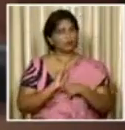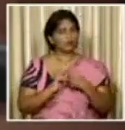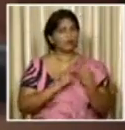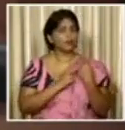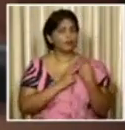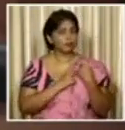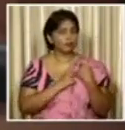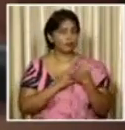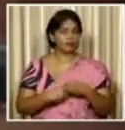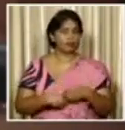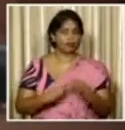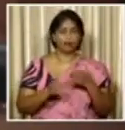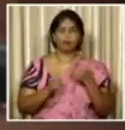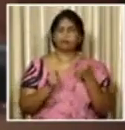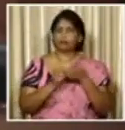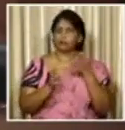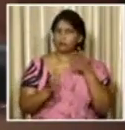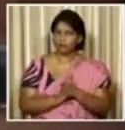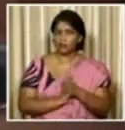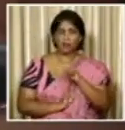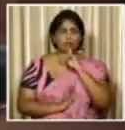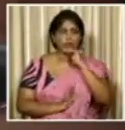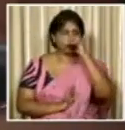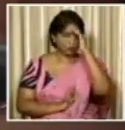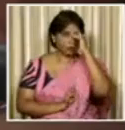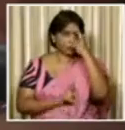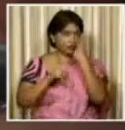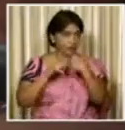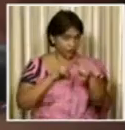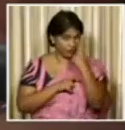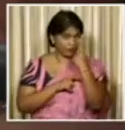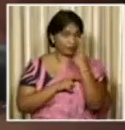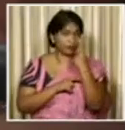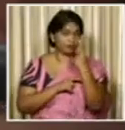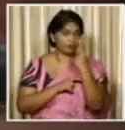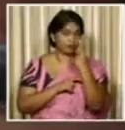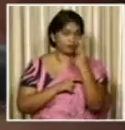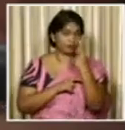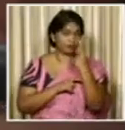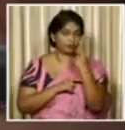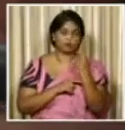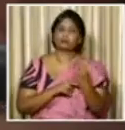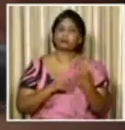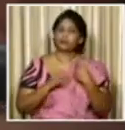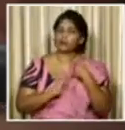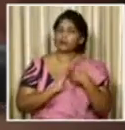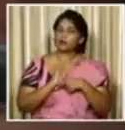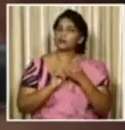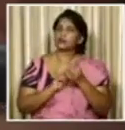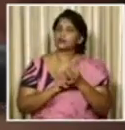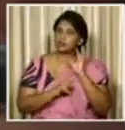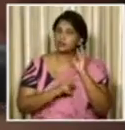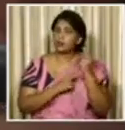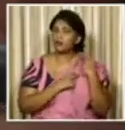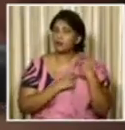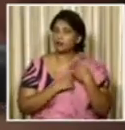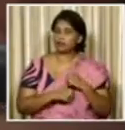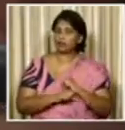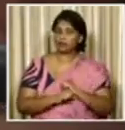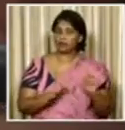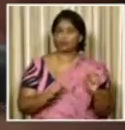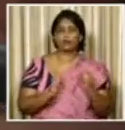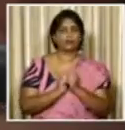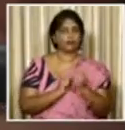වගකීමක් විරහිතව හැසිරෙන්නේ කතානායකවරයා විතරද? අපේ රටේ ජනාධිපතිවරයා වගකීම් විරහිතව